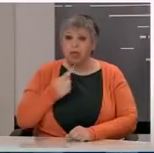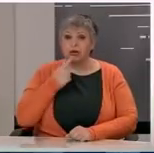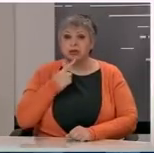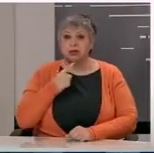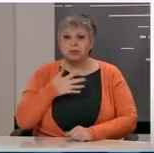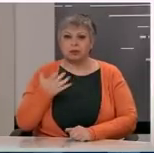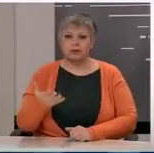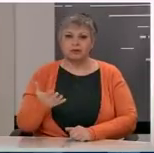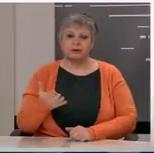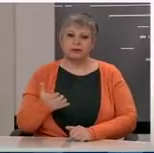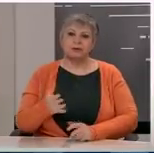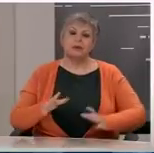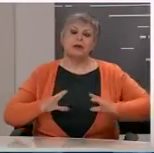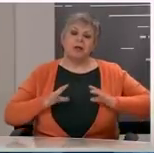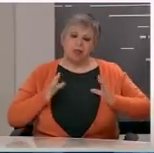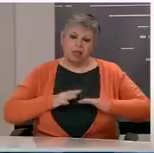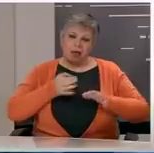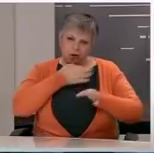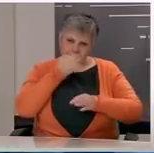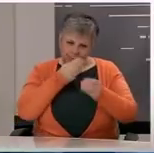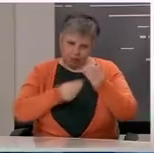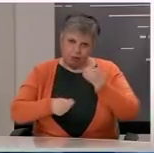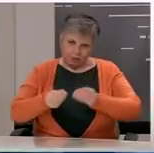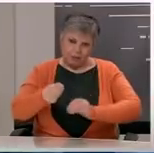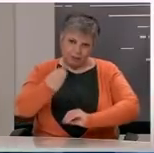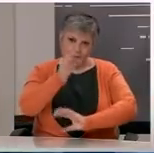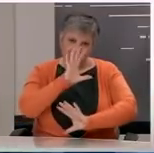Θου Κύριε, φυλακή το στόματί μου.